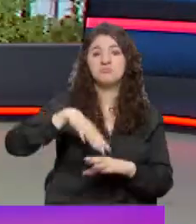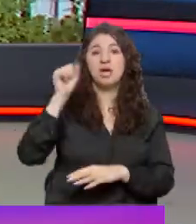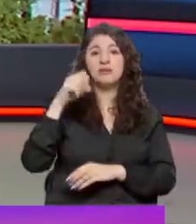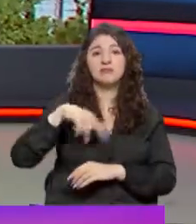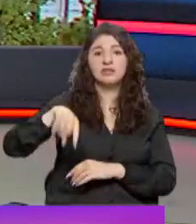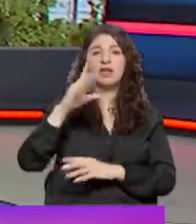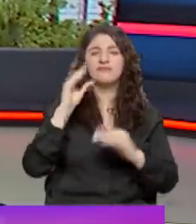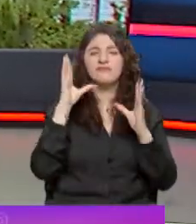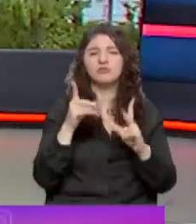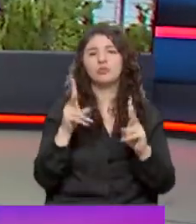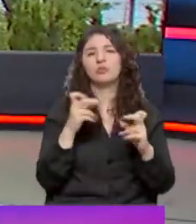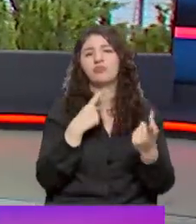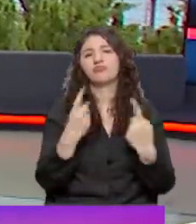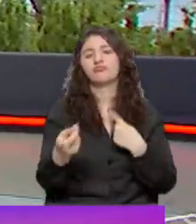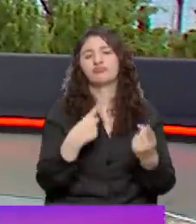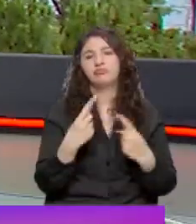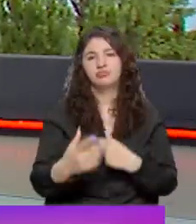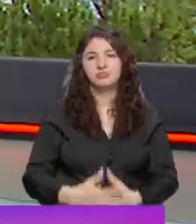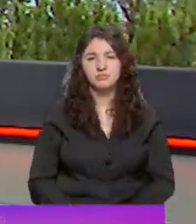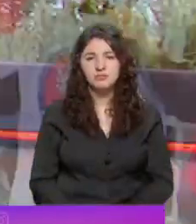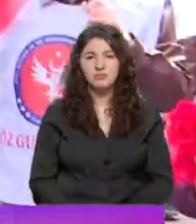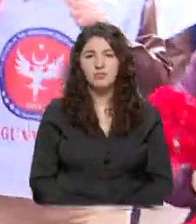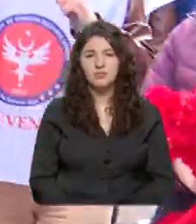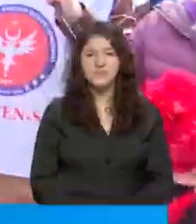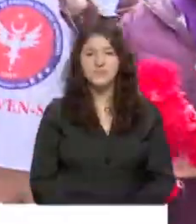meydanlarında En çok bu konu konuşuldu